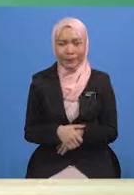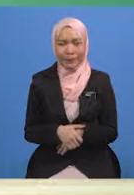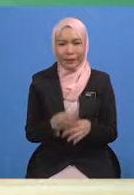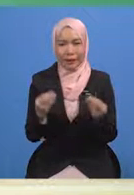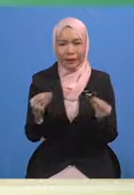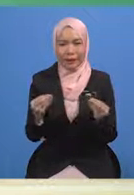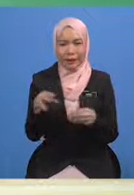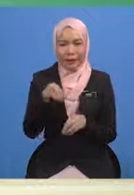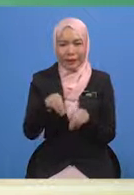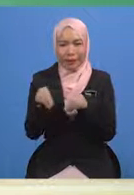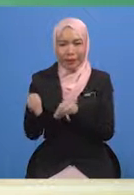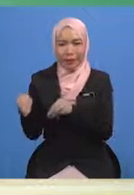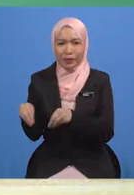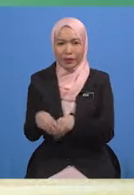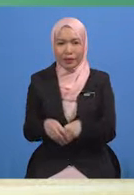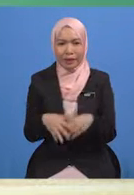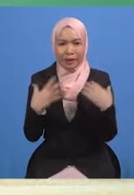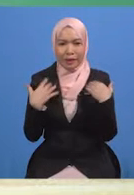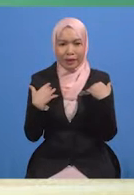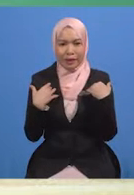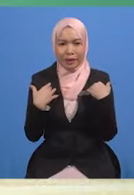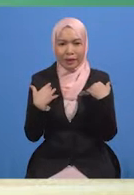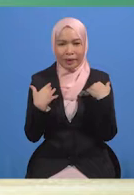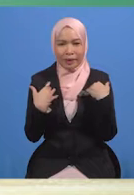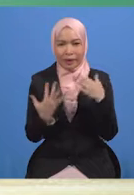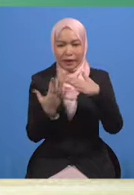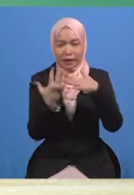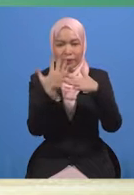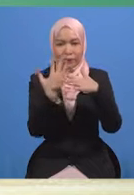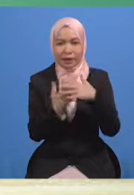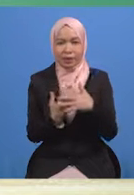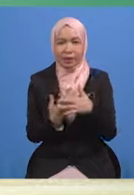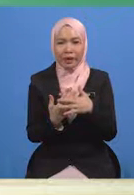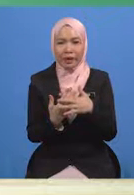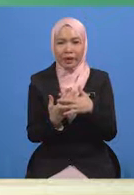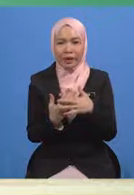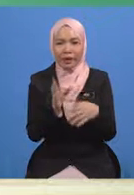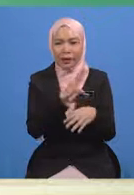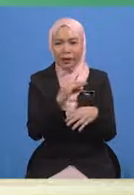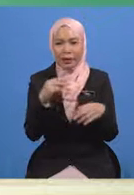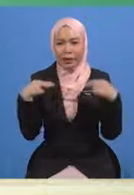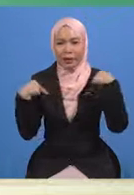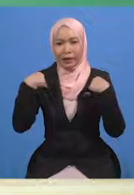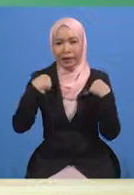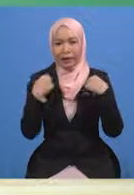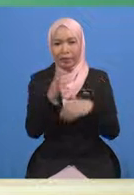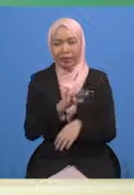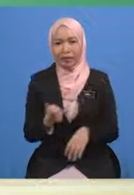Tanah kebun mengandungi tumbuhan dan haiwan yang